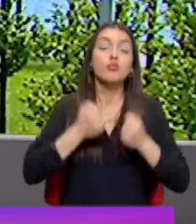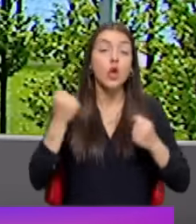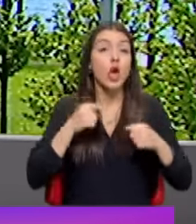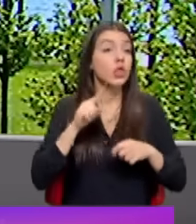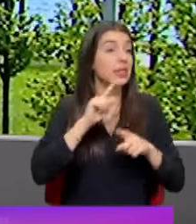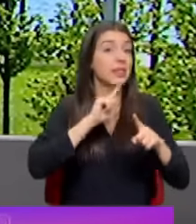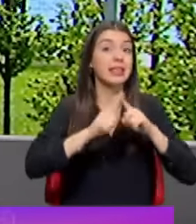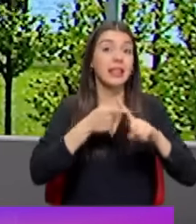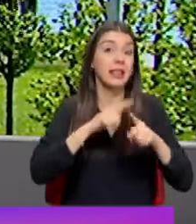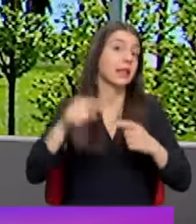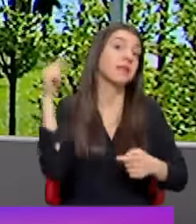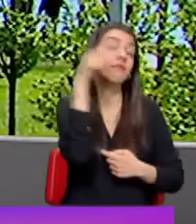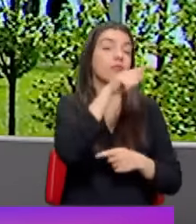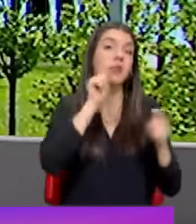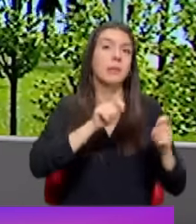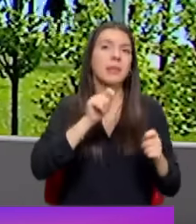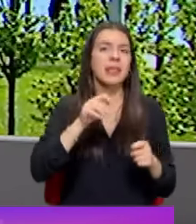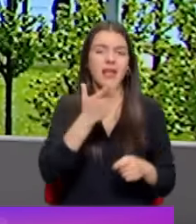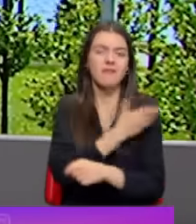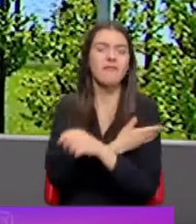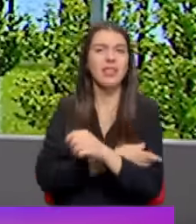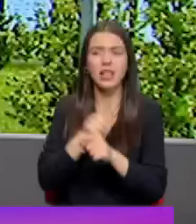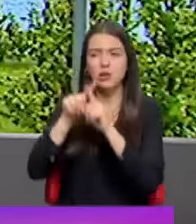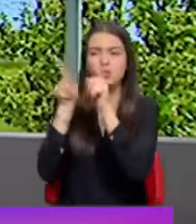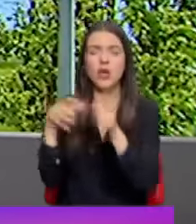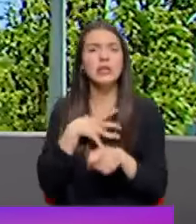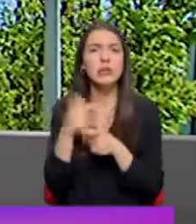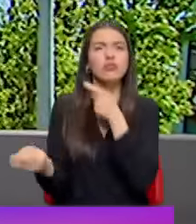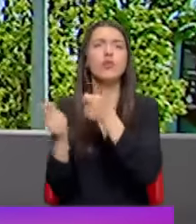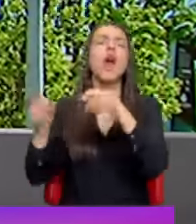yapın, esnafla uğraşmayın diyor Kemal Bey de.